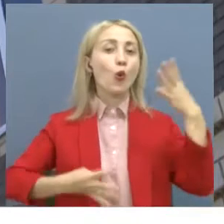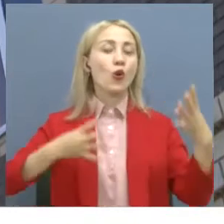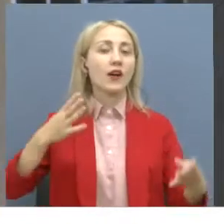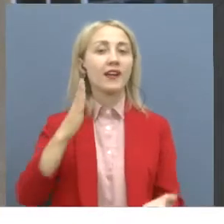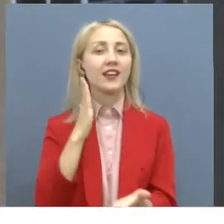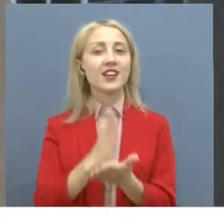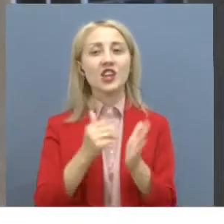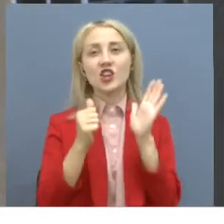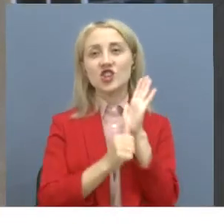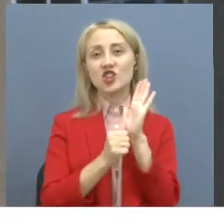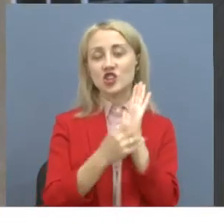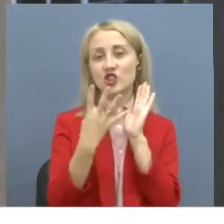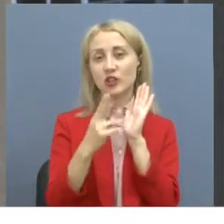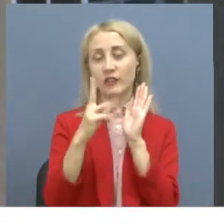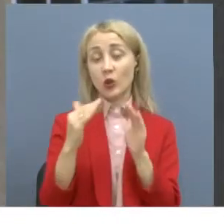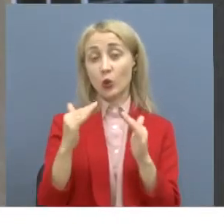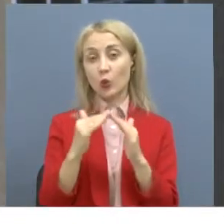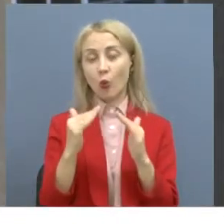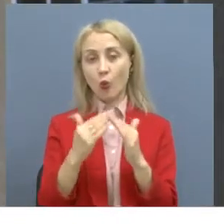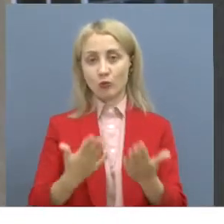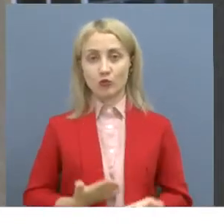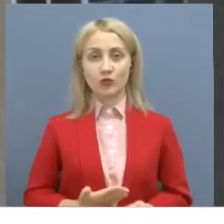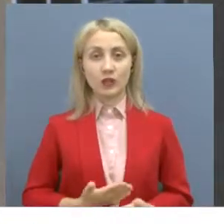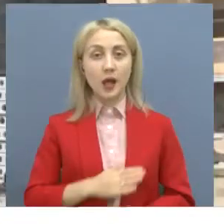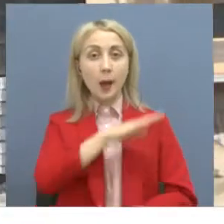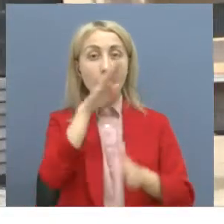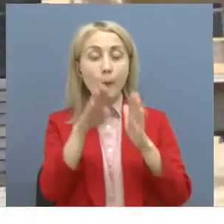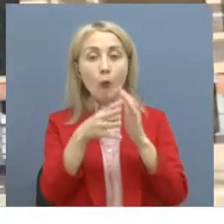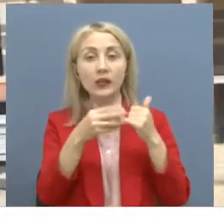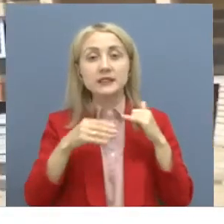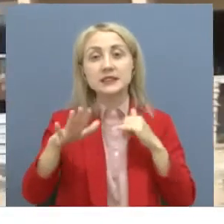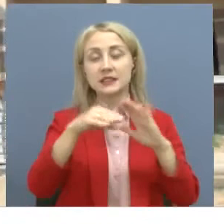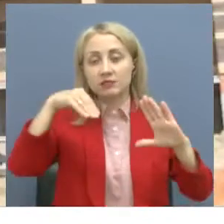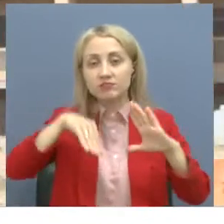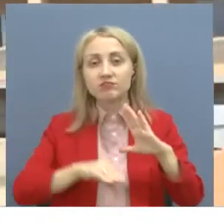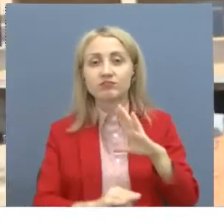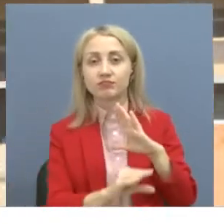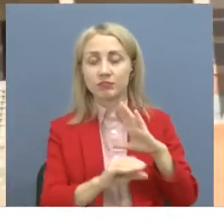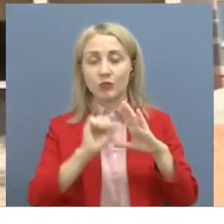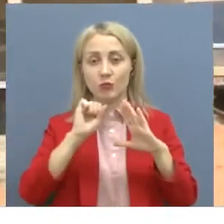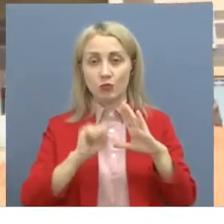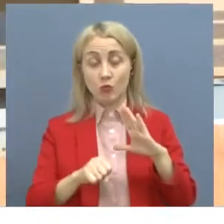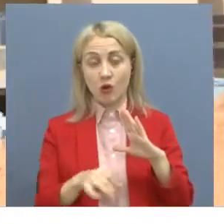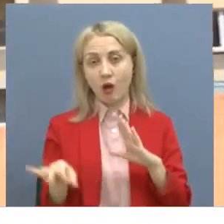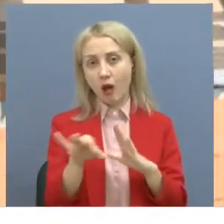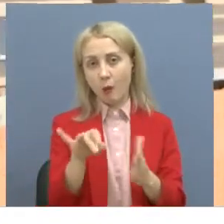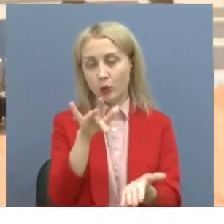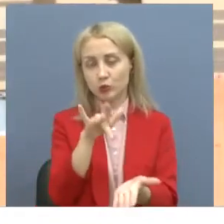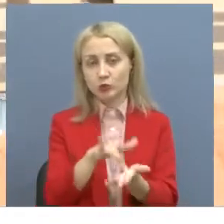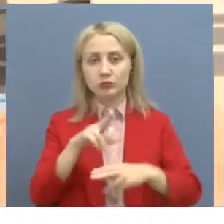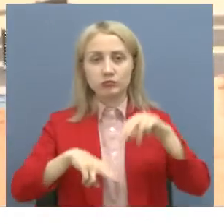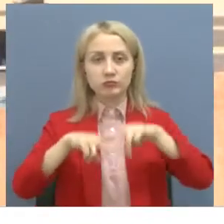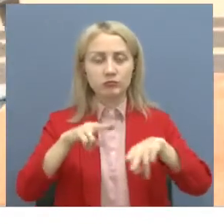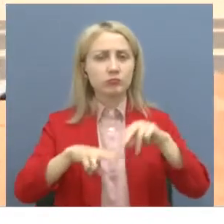үй жерасты паркингімен бірге салынған. Облыс орталығында құрылыс қарқыны бәсеңдеген жоқ. Десе де атқарылар ісі әлі де көп. Өйткені